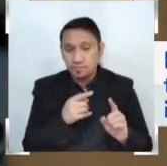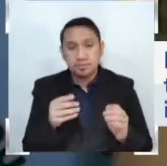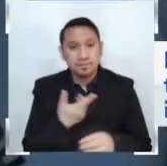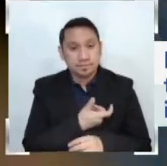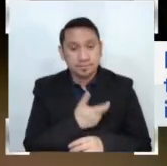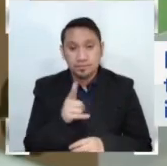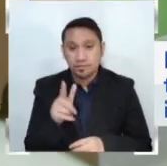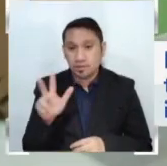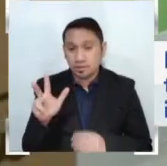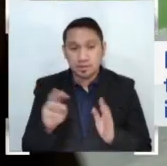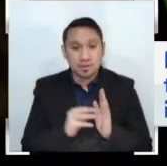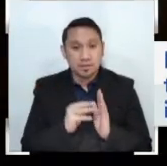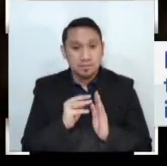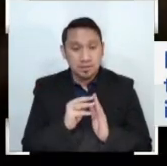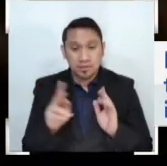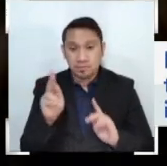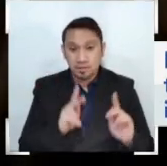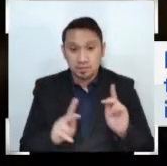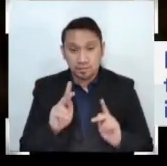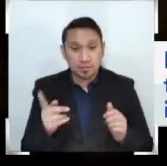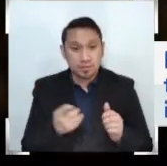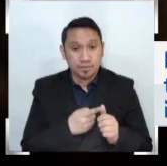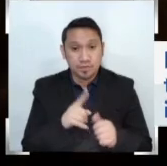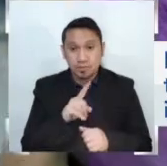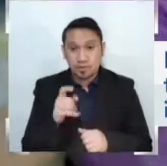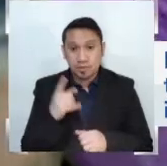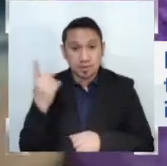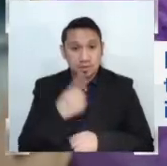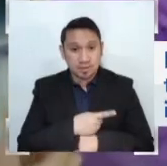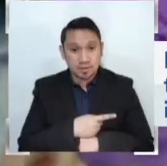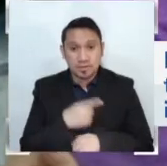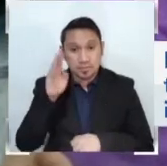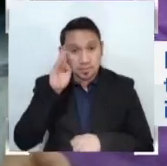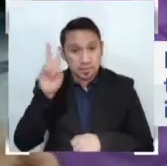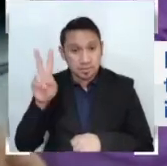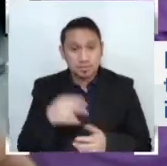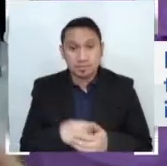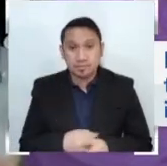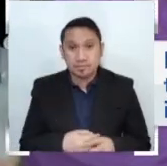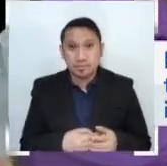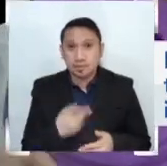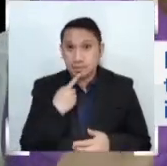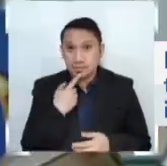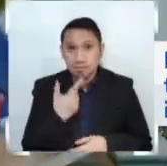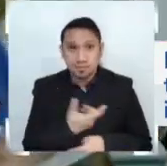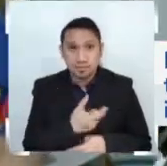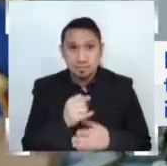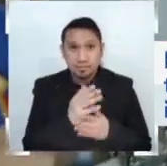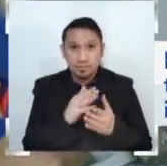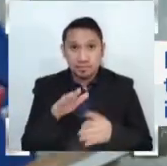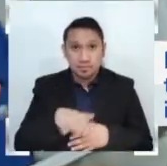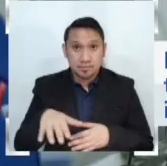million eligible individuals sa unang 100 araw ni Pangulong Bongbong Marcos. Si Vergere pa mismo ang nagbakuna sa ilan sa kanila.